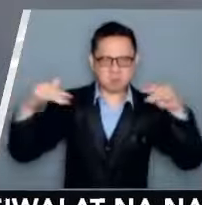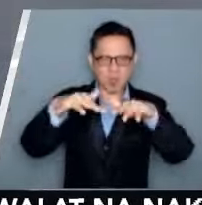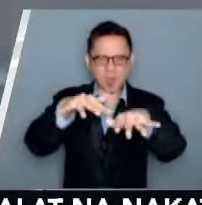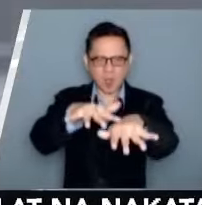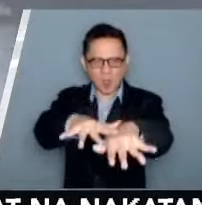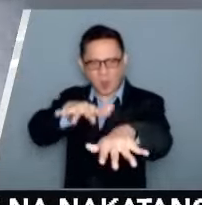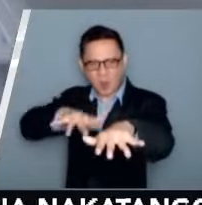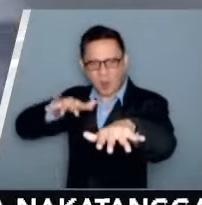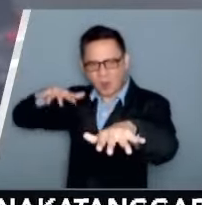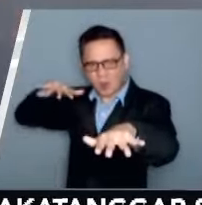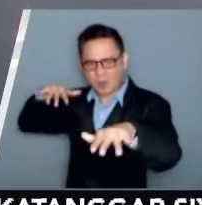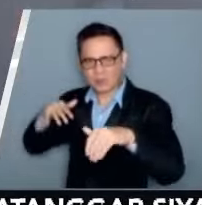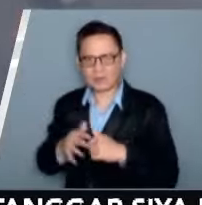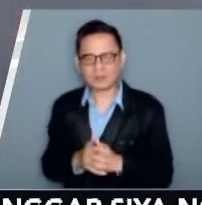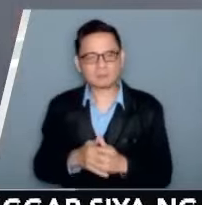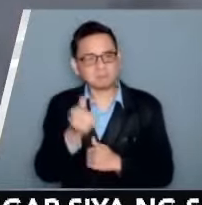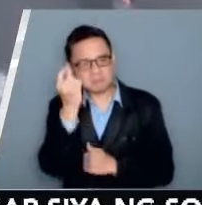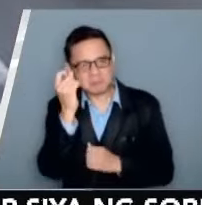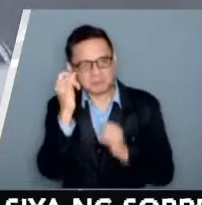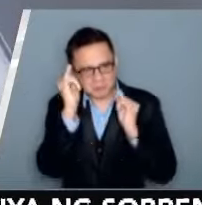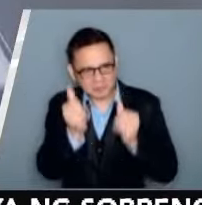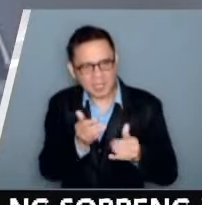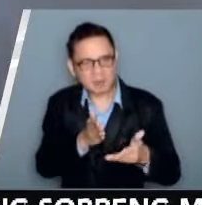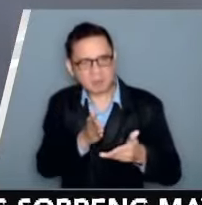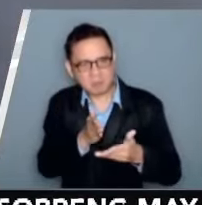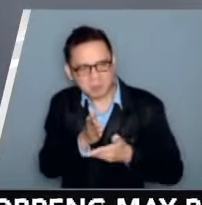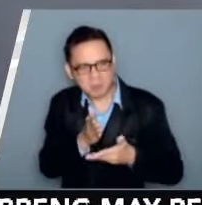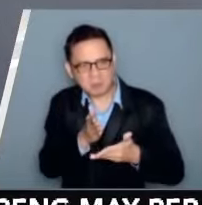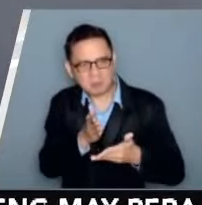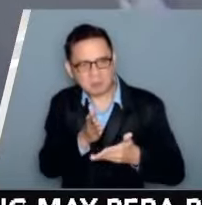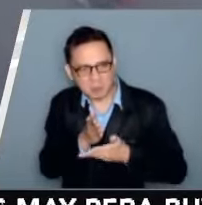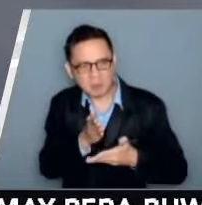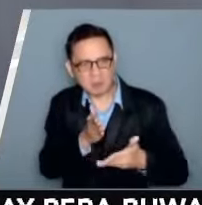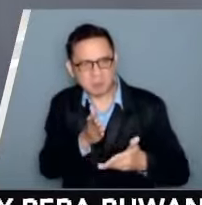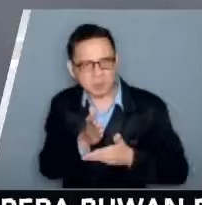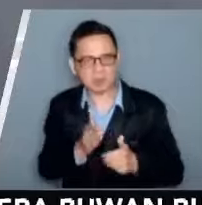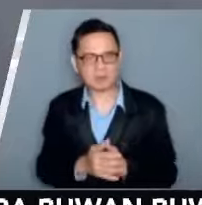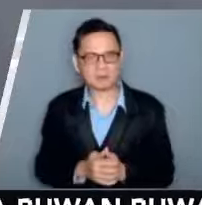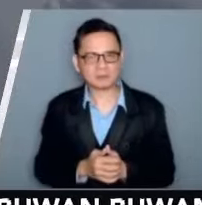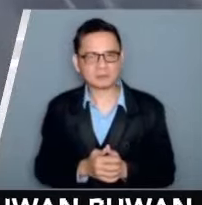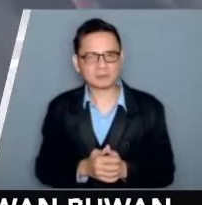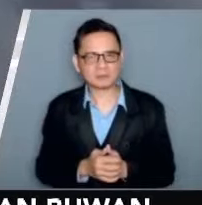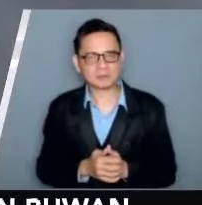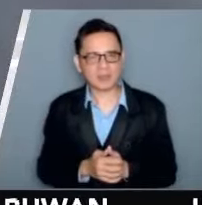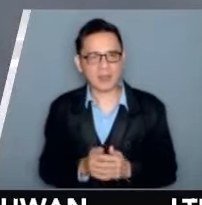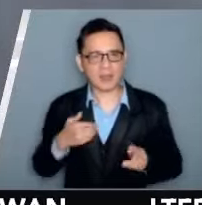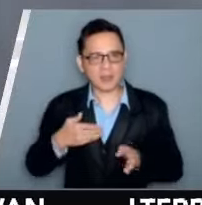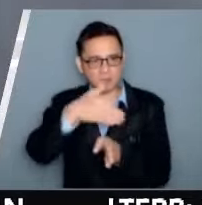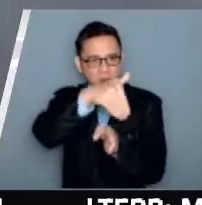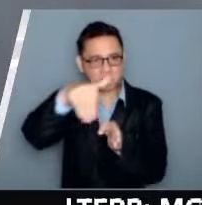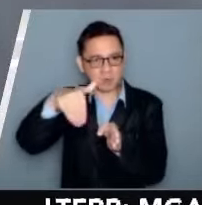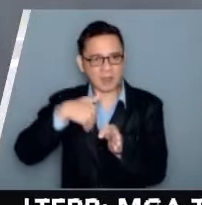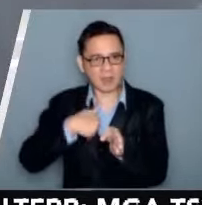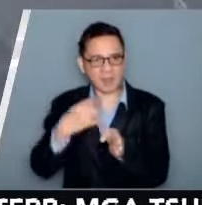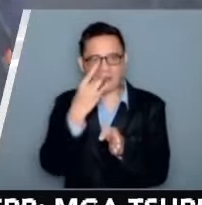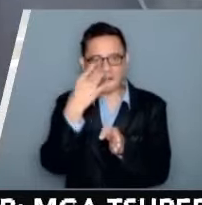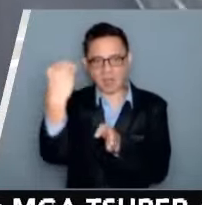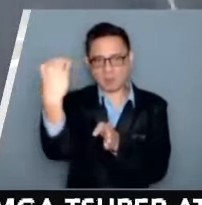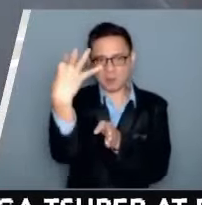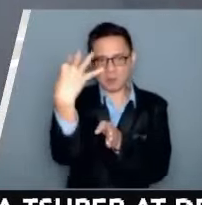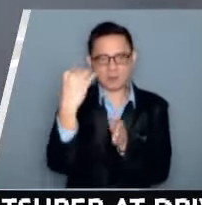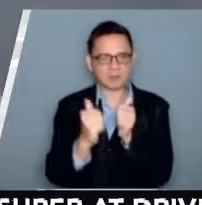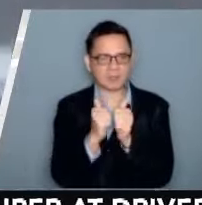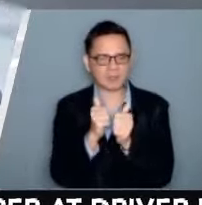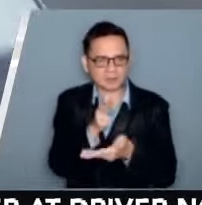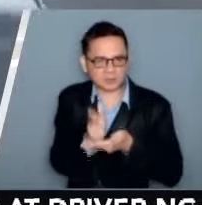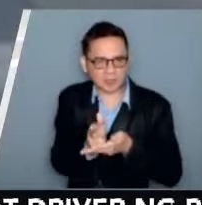although umuusad pa naman. Nagkakaroon lang ng pagbibigat bahagya doon sa may intersection dahil nag-aabang sila sa stoplight, no. Yung sa kanang bahagi naman,